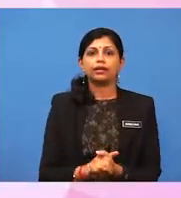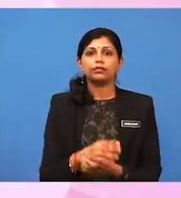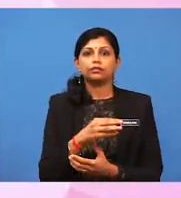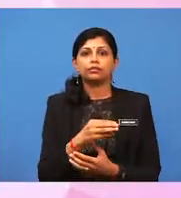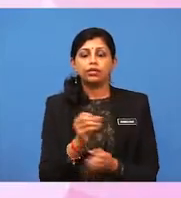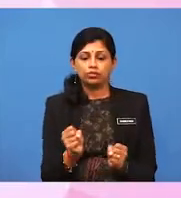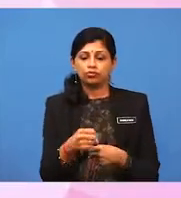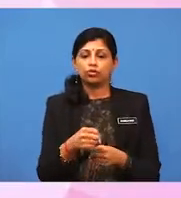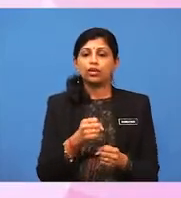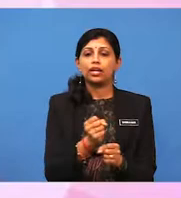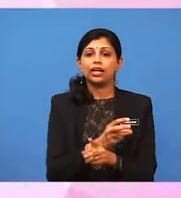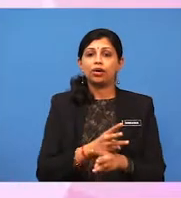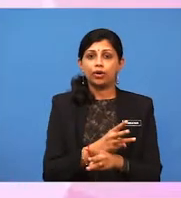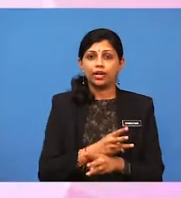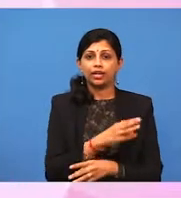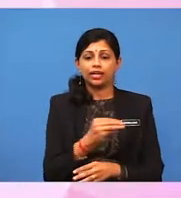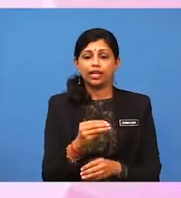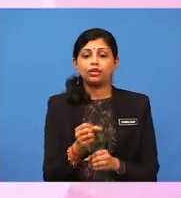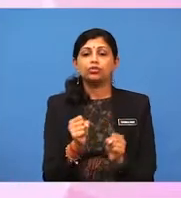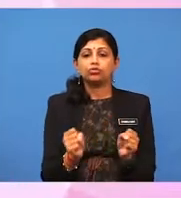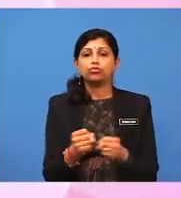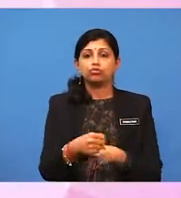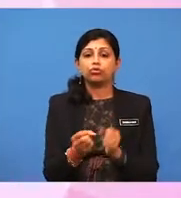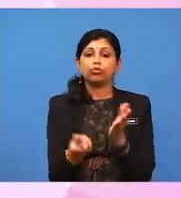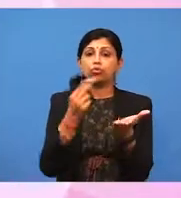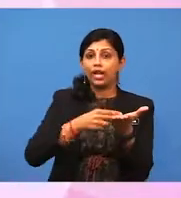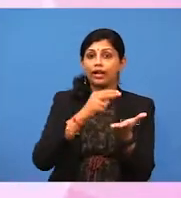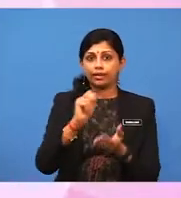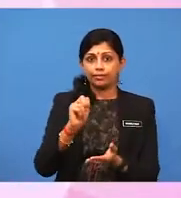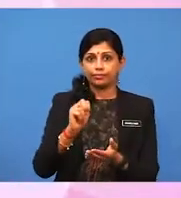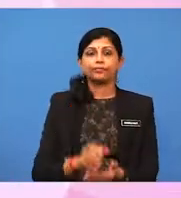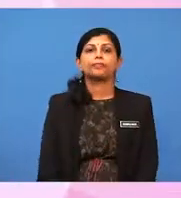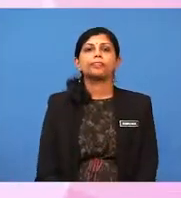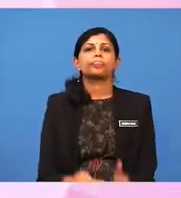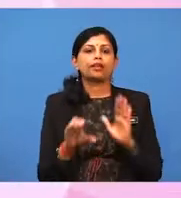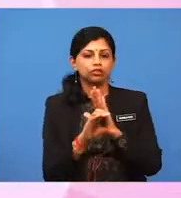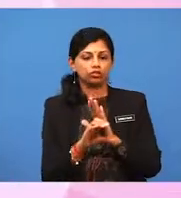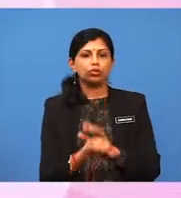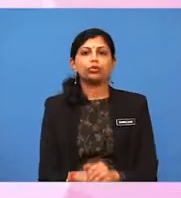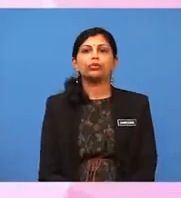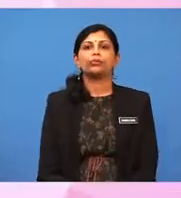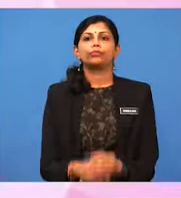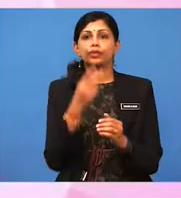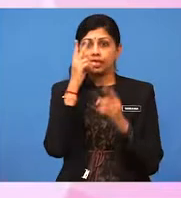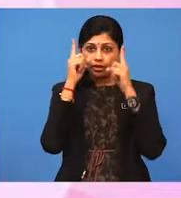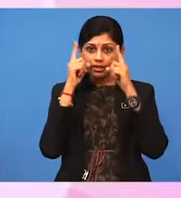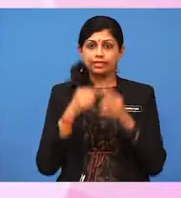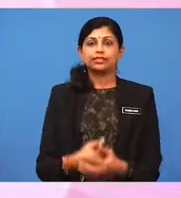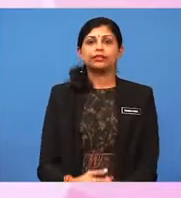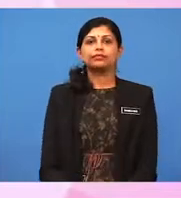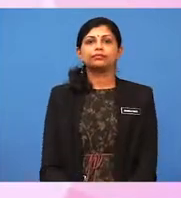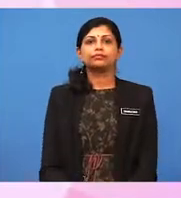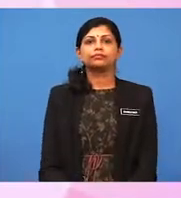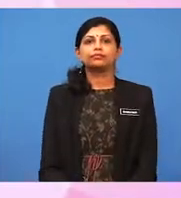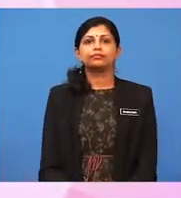ulangan. Contoh penggunaan jenis data Boolean dalam kod segmen adalah seperti berikut.